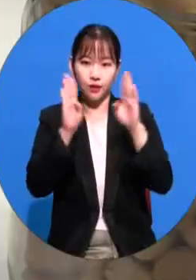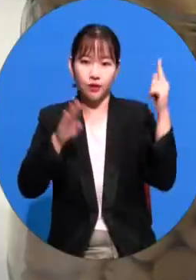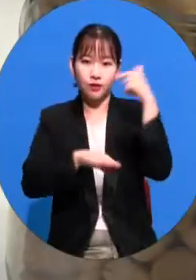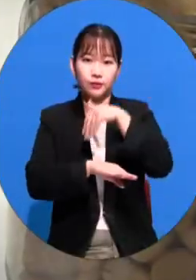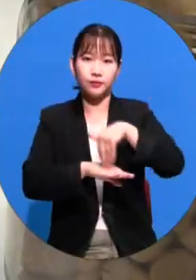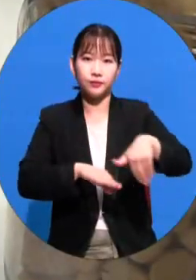예정입니다